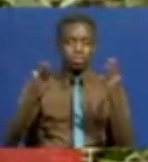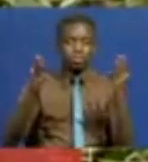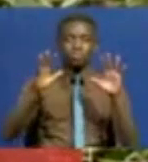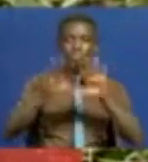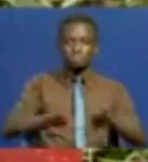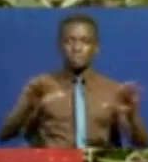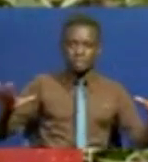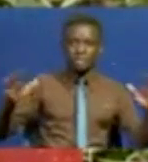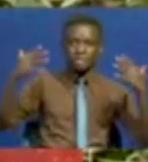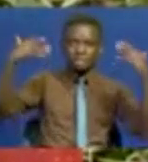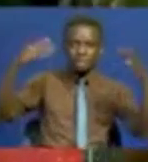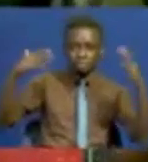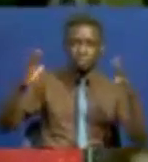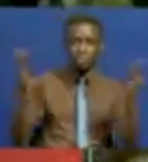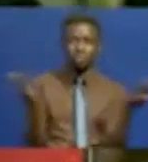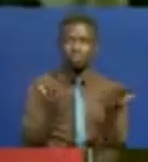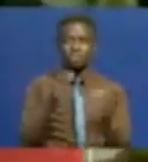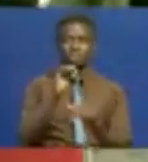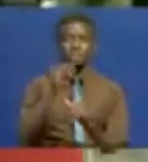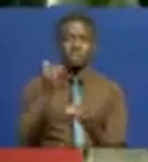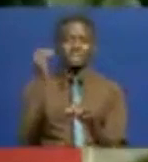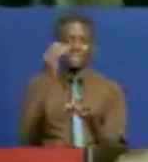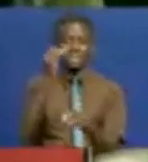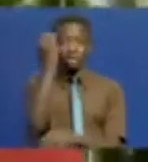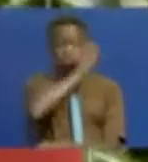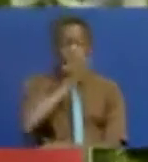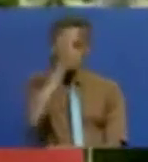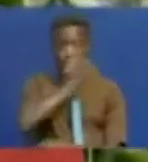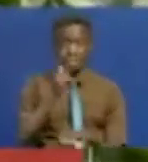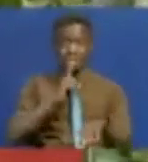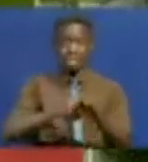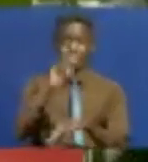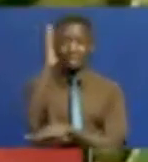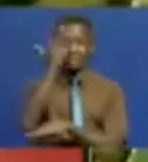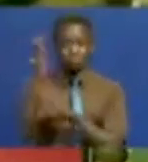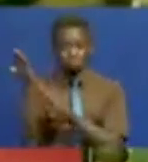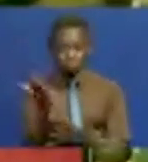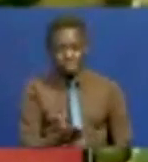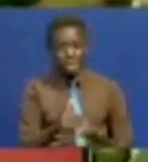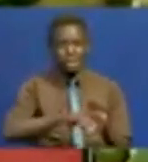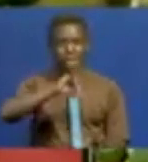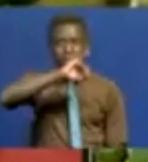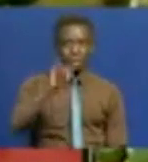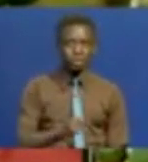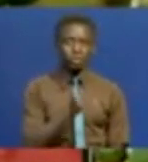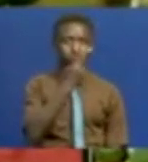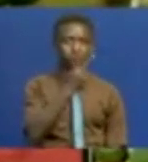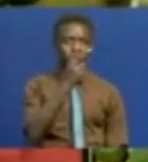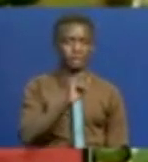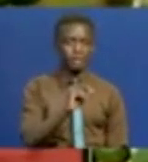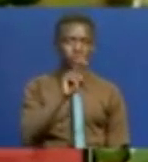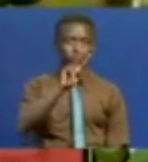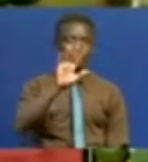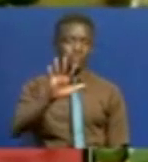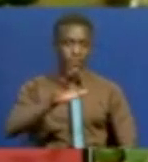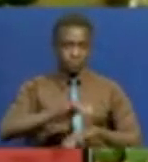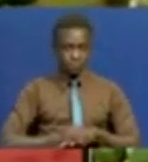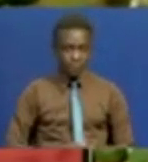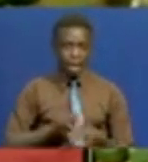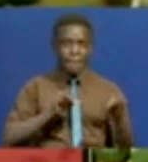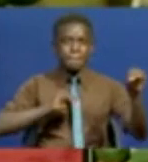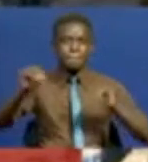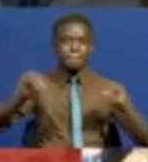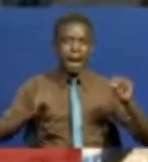kuhusu ukataji miti itakapoanza kutekelezwa mwezi Januari mwaka 2025. Meneja mkuu wa mradi